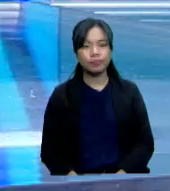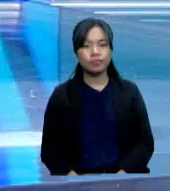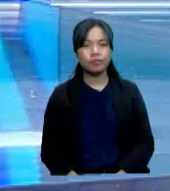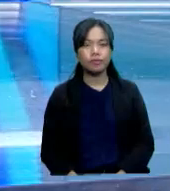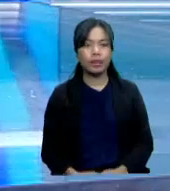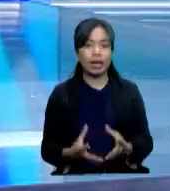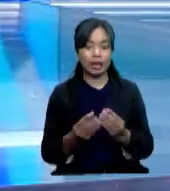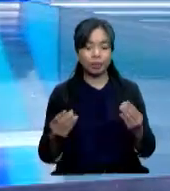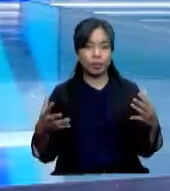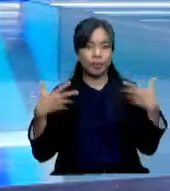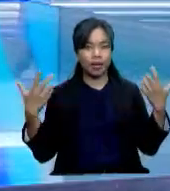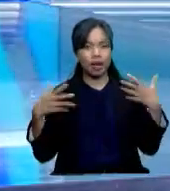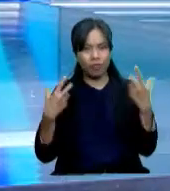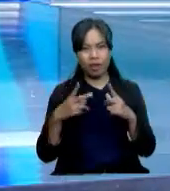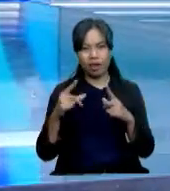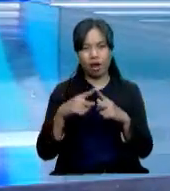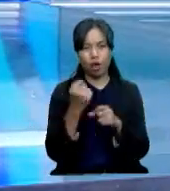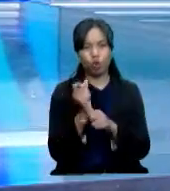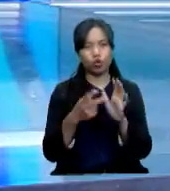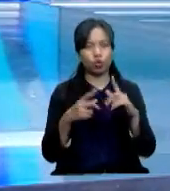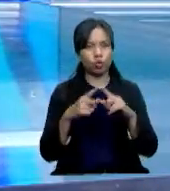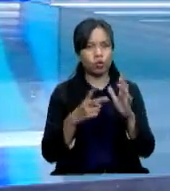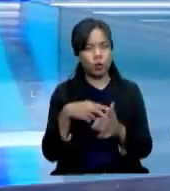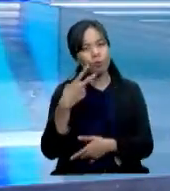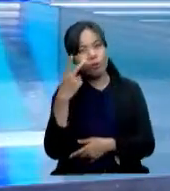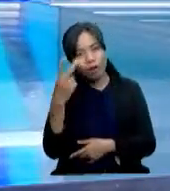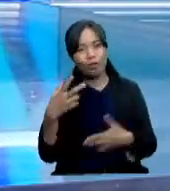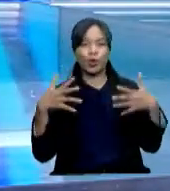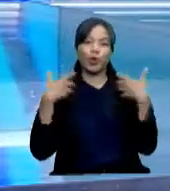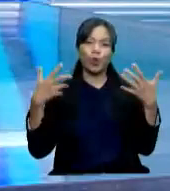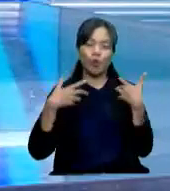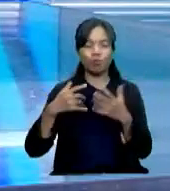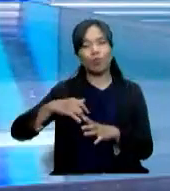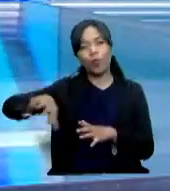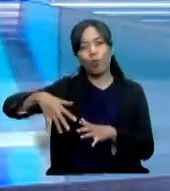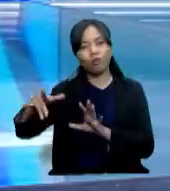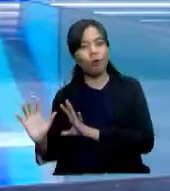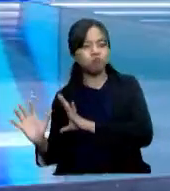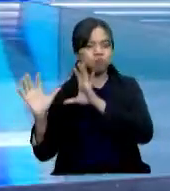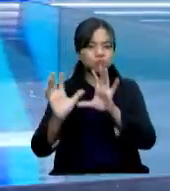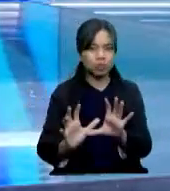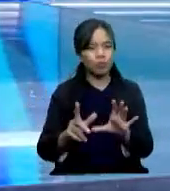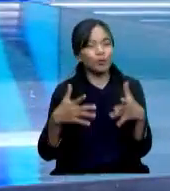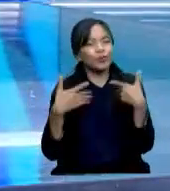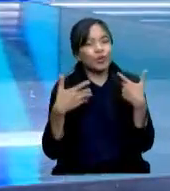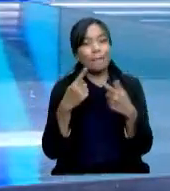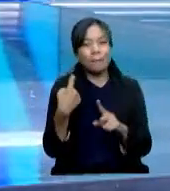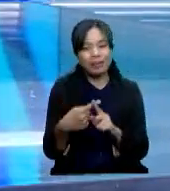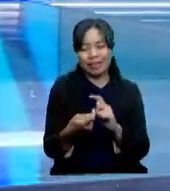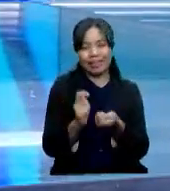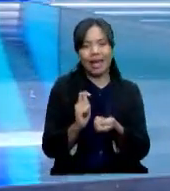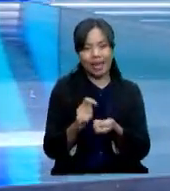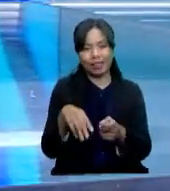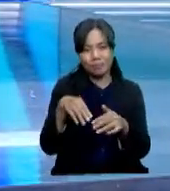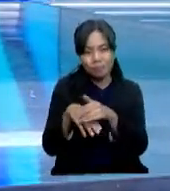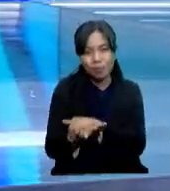pemirsa Taman Margasatwa Ragunan dipadati pengunjung yang ingin melihat satwa dan bertamasya bersama keluarga selain menyenangkan